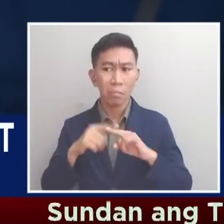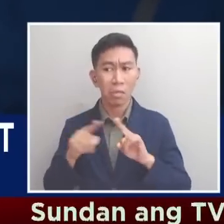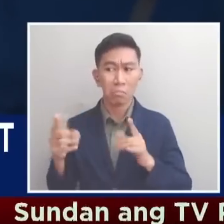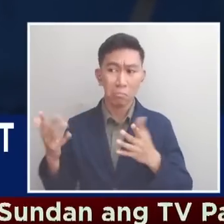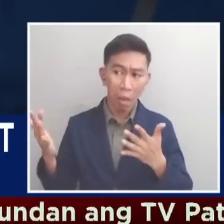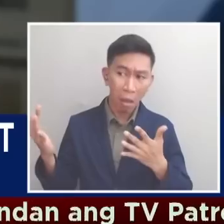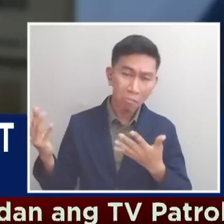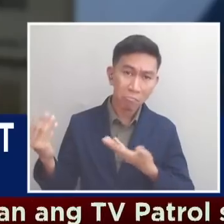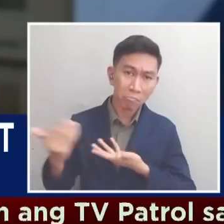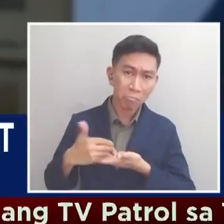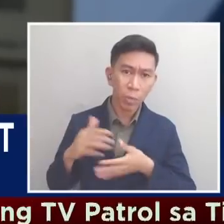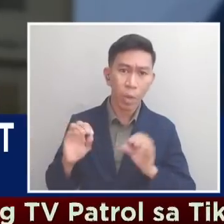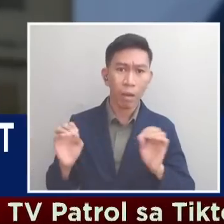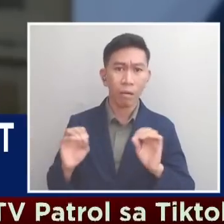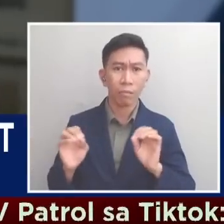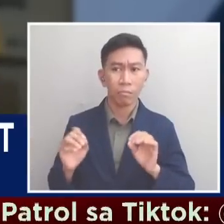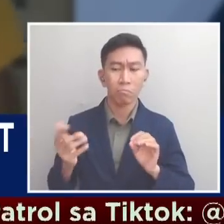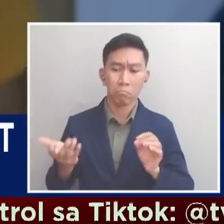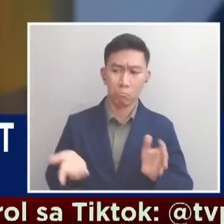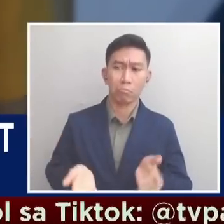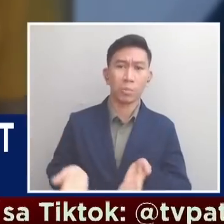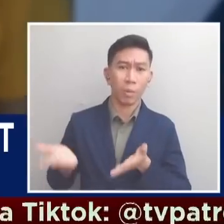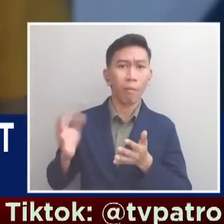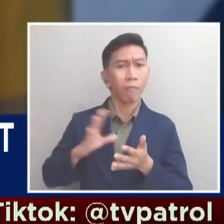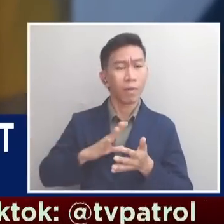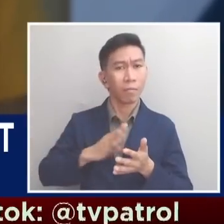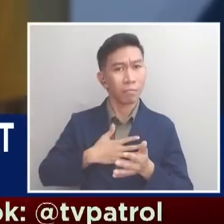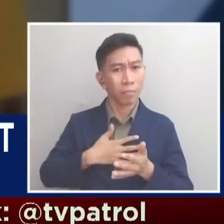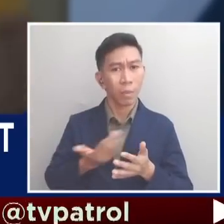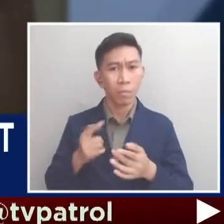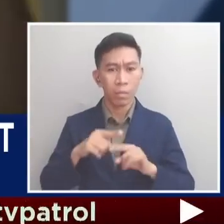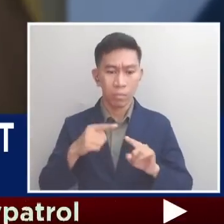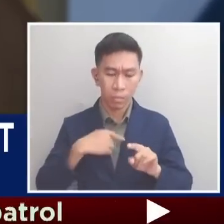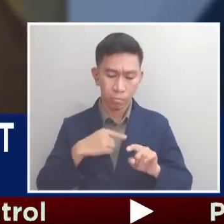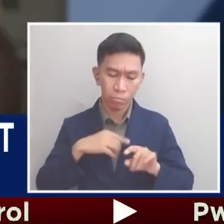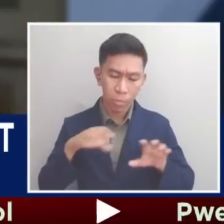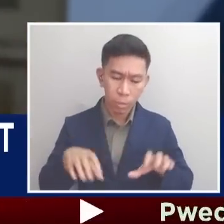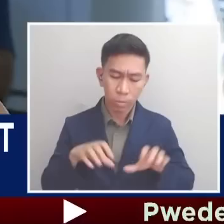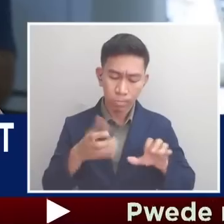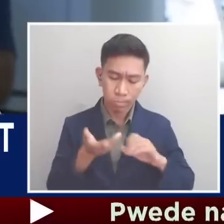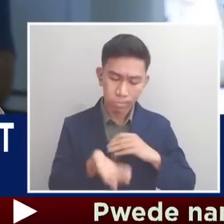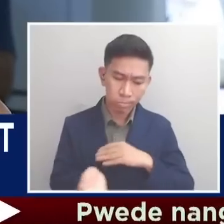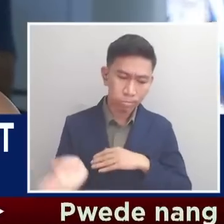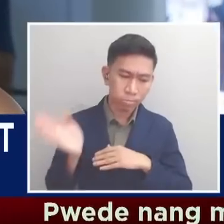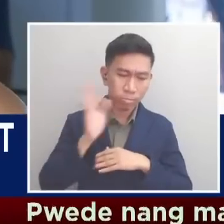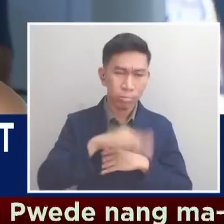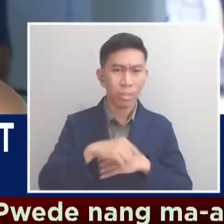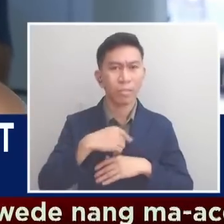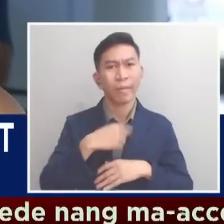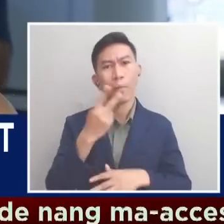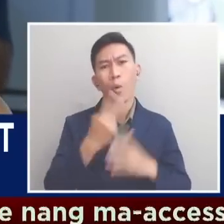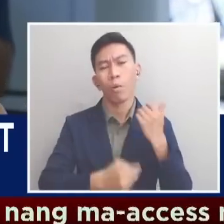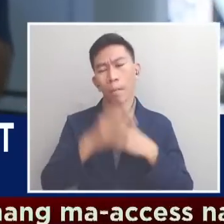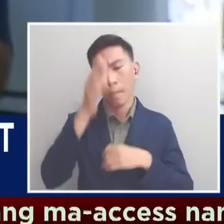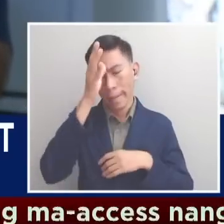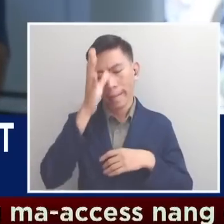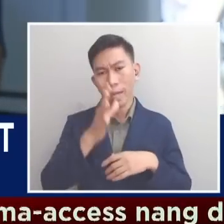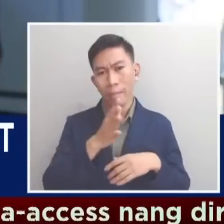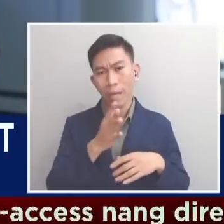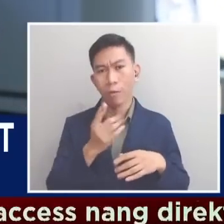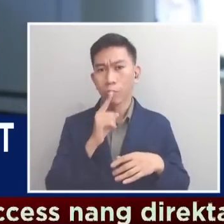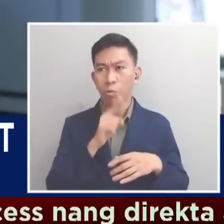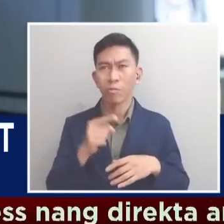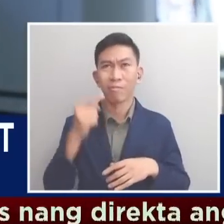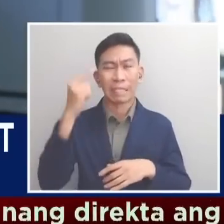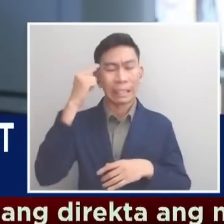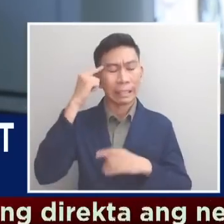sa kanya yung anak niya. Ako, halos din ako natutulog katrabaho, nanay tatay ako sa anak namin, hindi ba? So, mentally, sobra yung